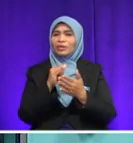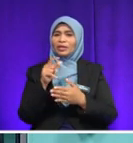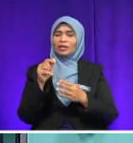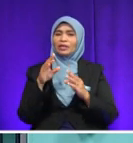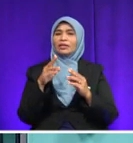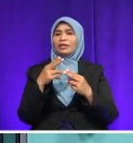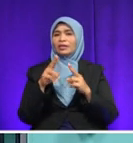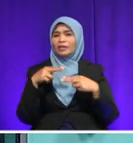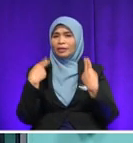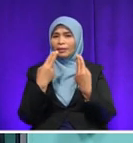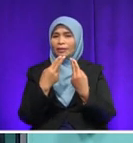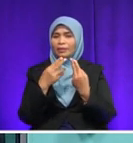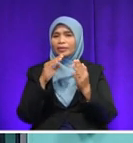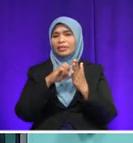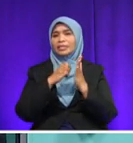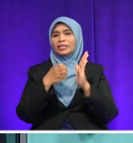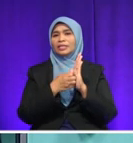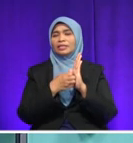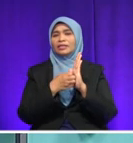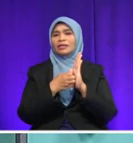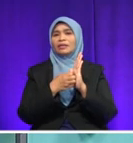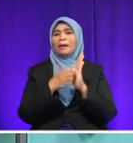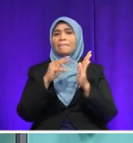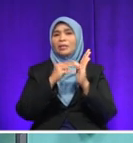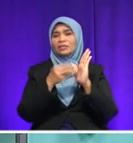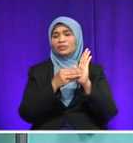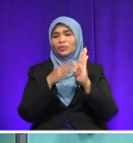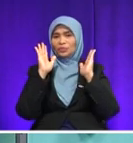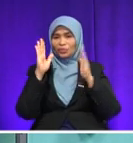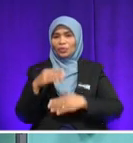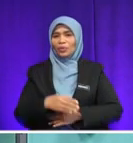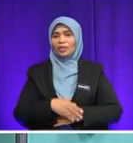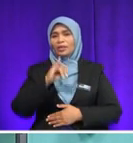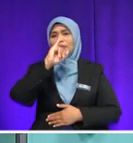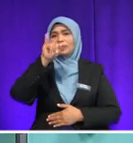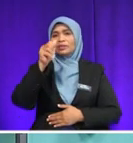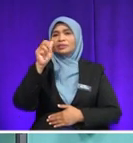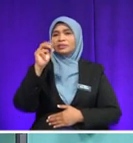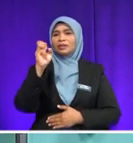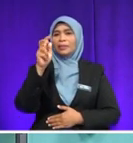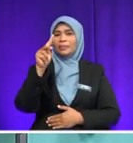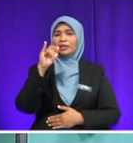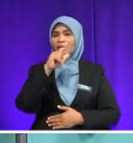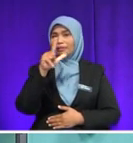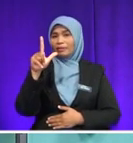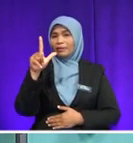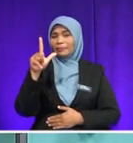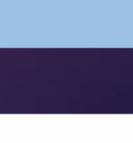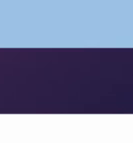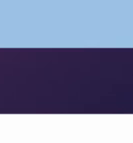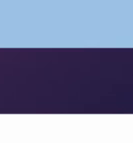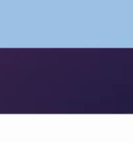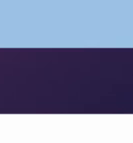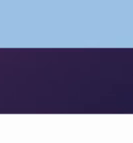pengertian salat jamak Nah ya maksud salat jamak ialah ya anak-anak murid sekian